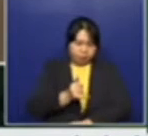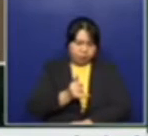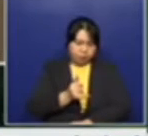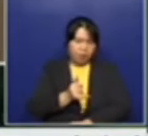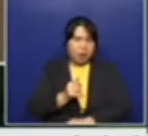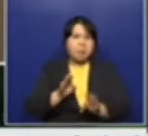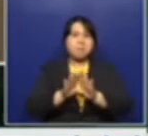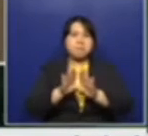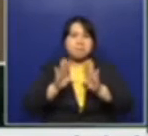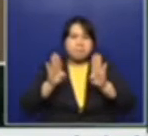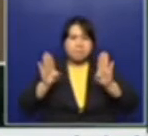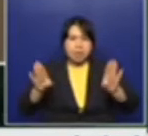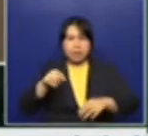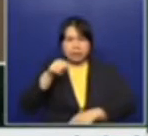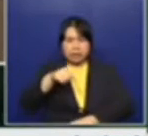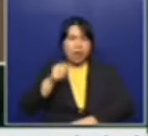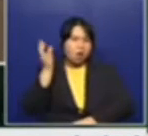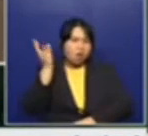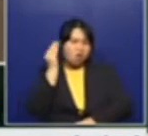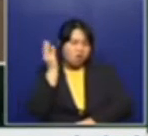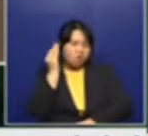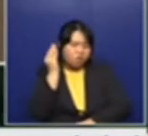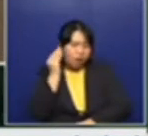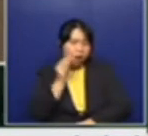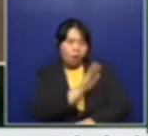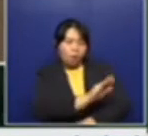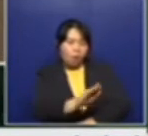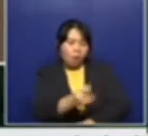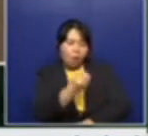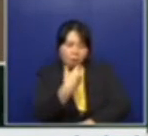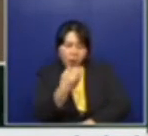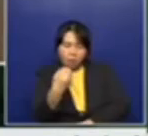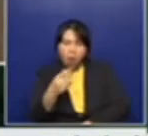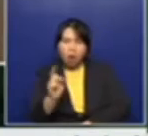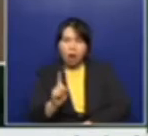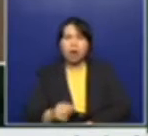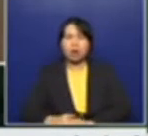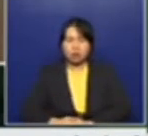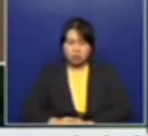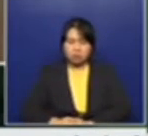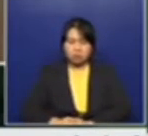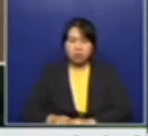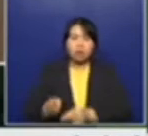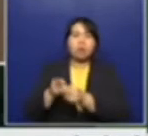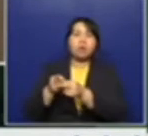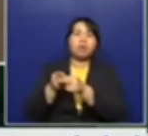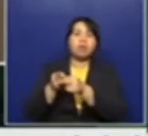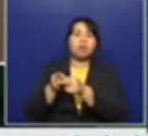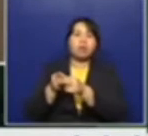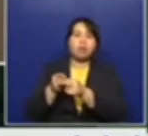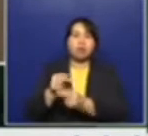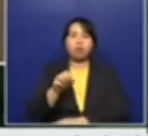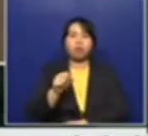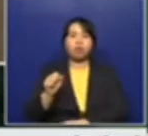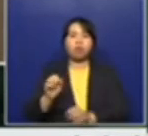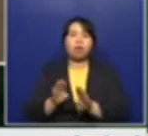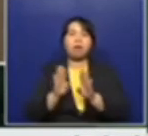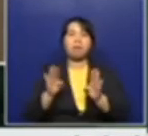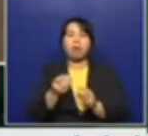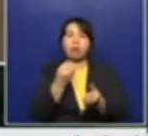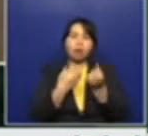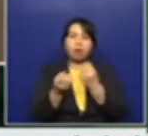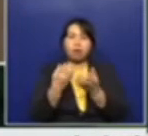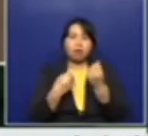นียบรัฐบาลฟังนิสิตนักศึกษาประชาชนไม่ใช่ให้สภาเปิดรับฟัง